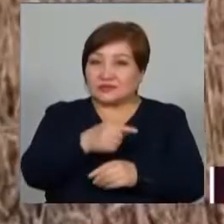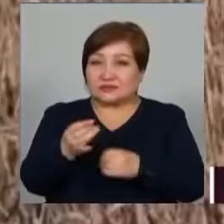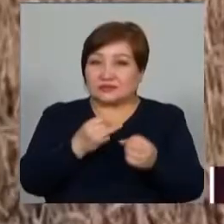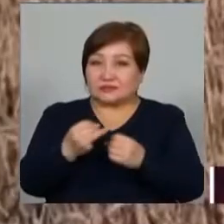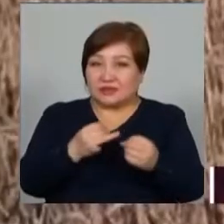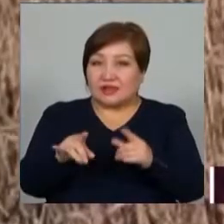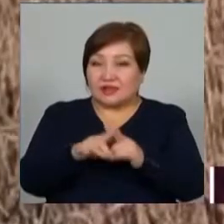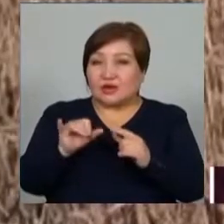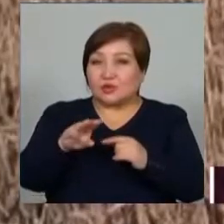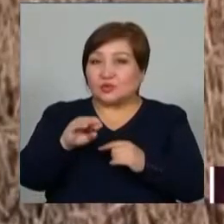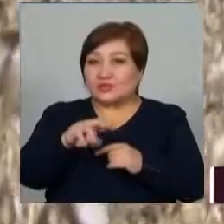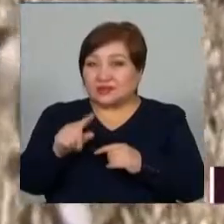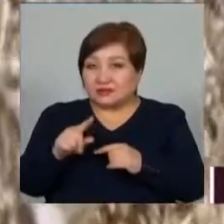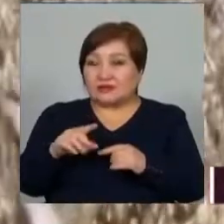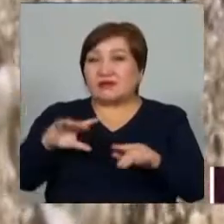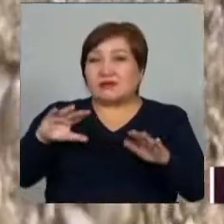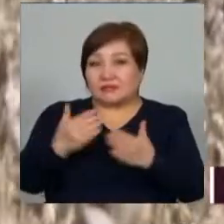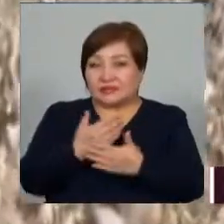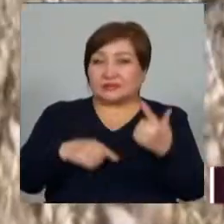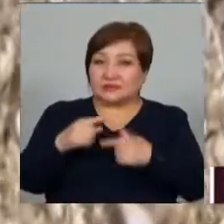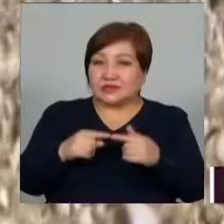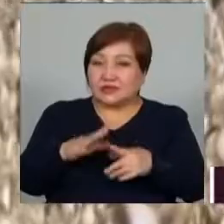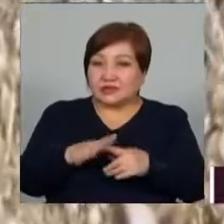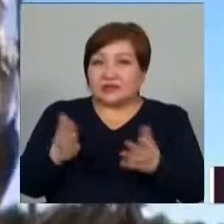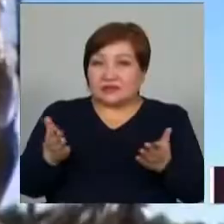54%-ы субсидияны жымқыруға қатысты болған. Тағы бір айта